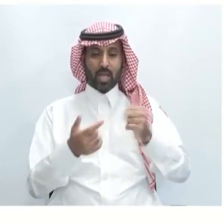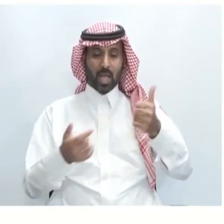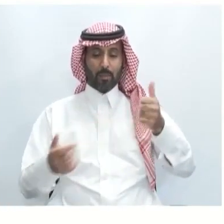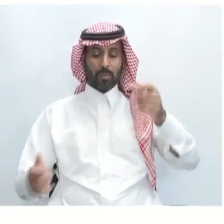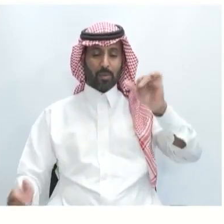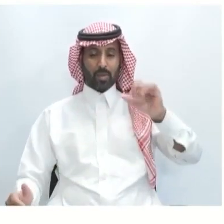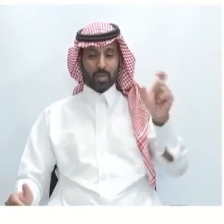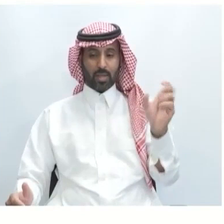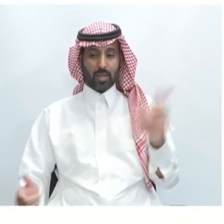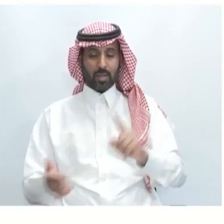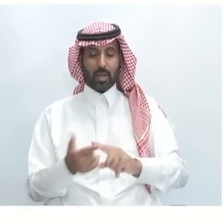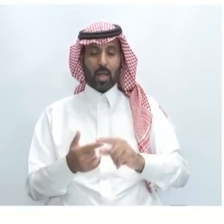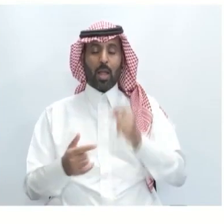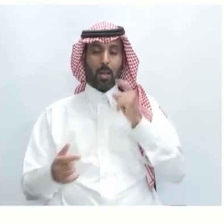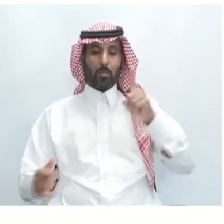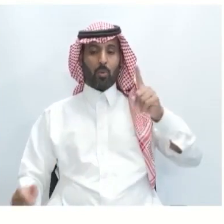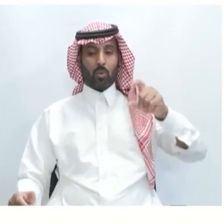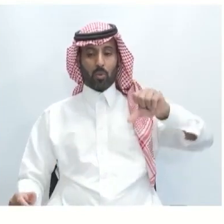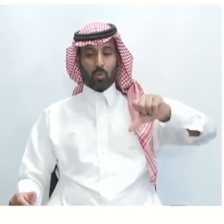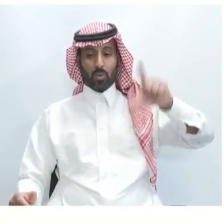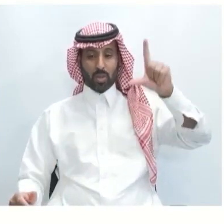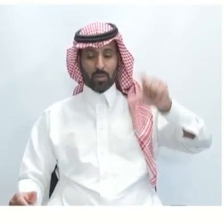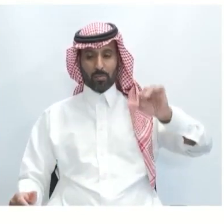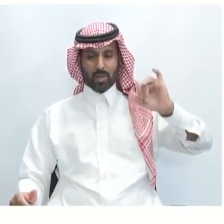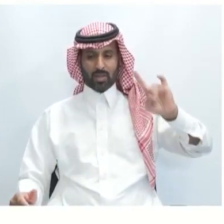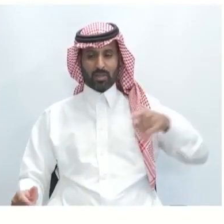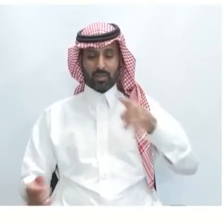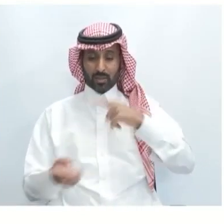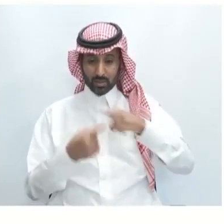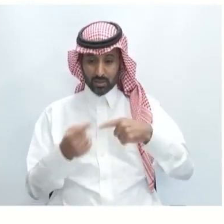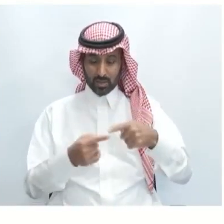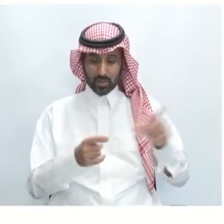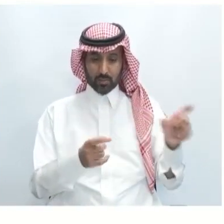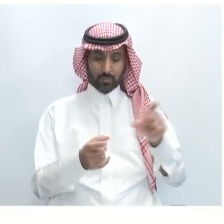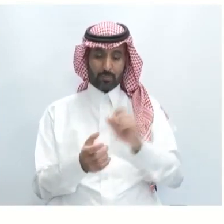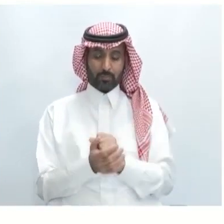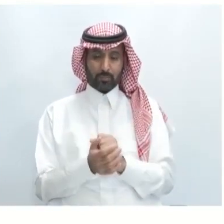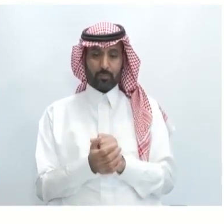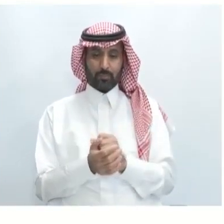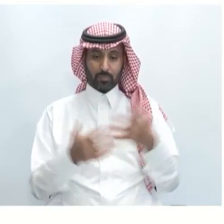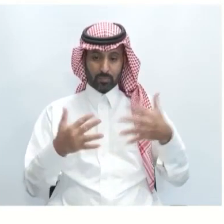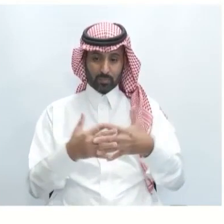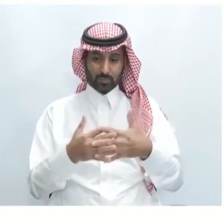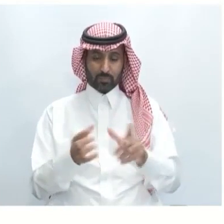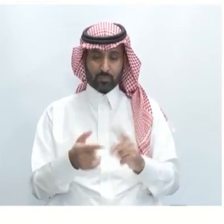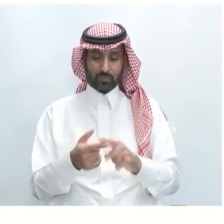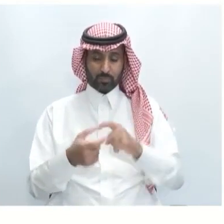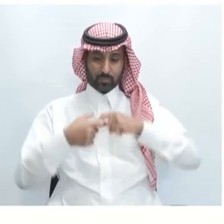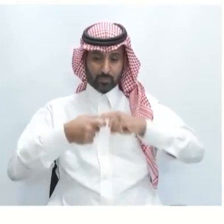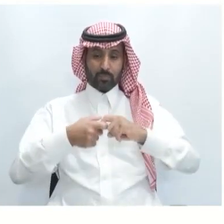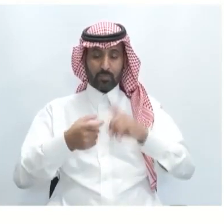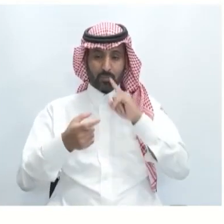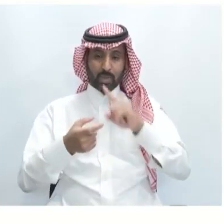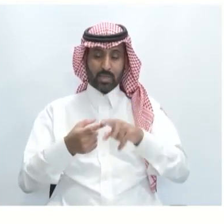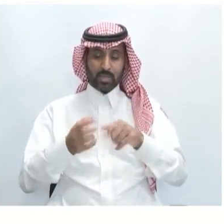واحنا قلنا انه بوليمر اذا هو سيتكرر اذا سيتم التكرار في هذه الوحدات وسيتم الارتباط بينهم يستطيع ان